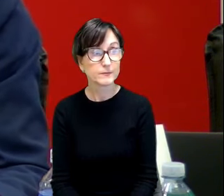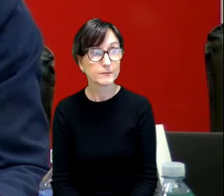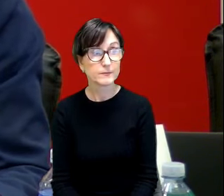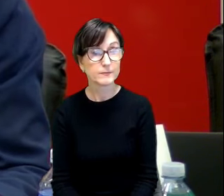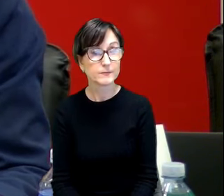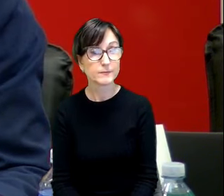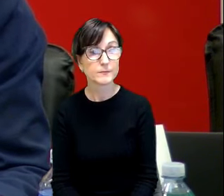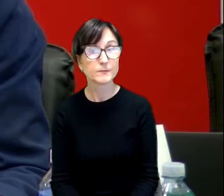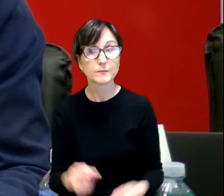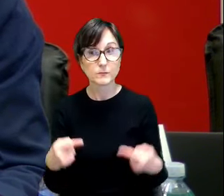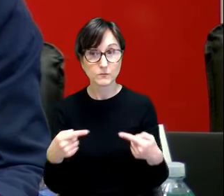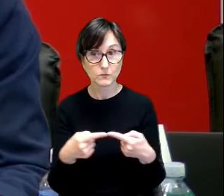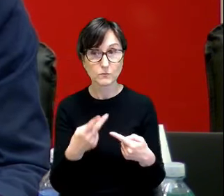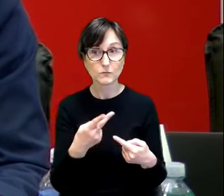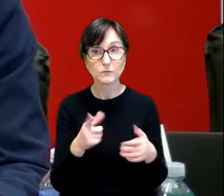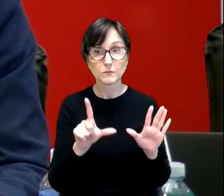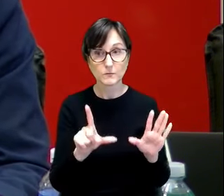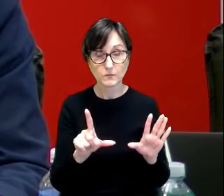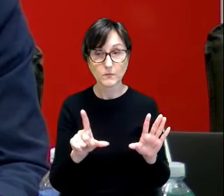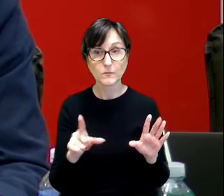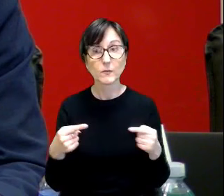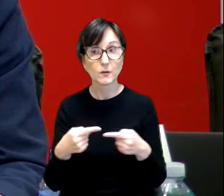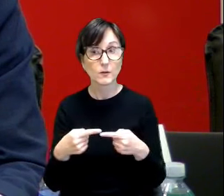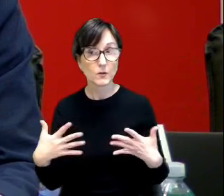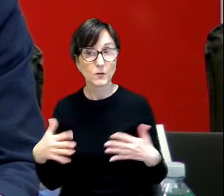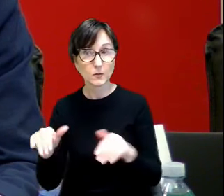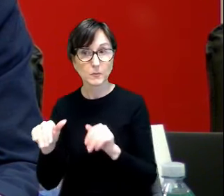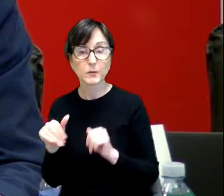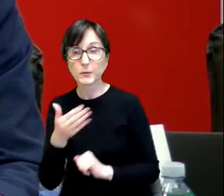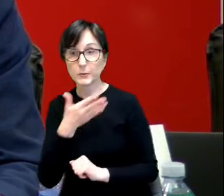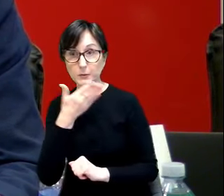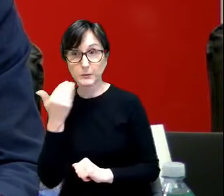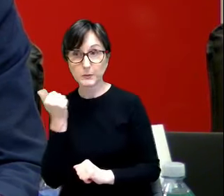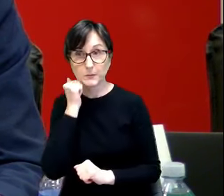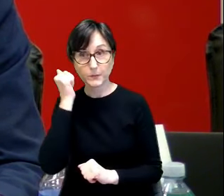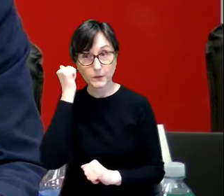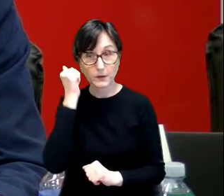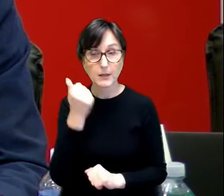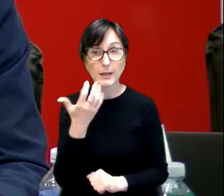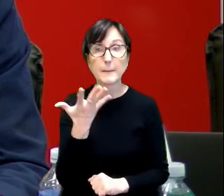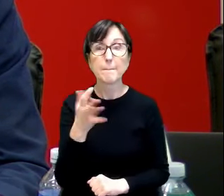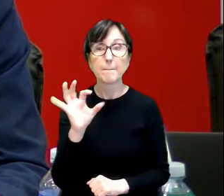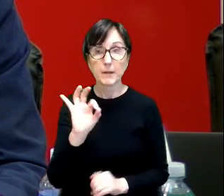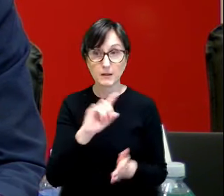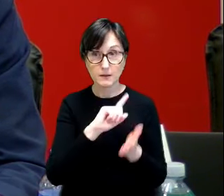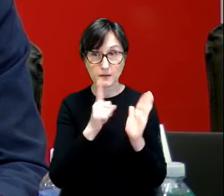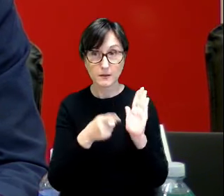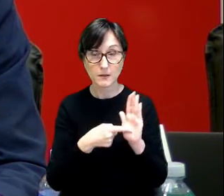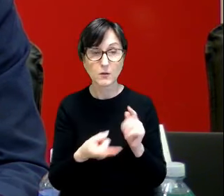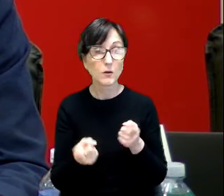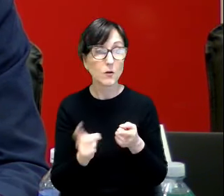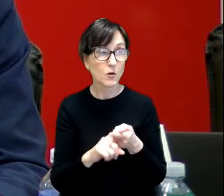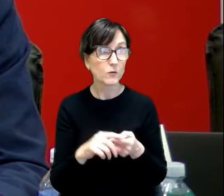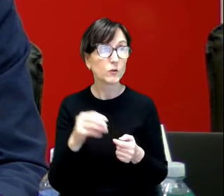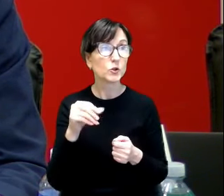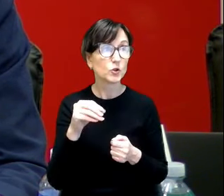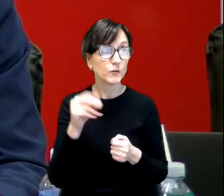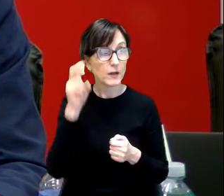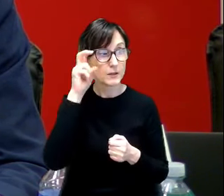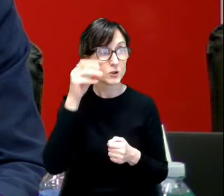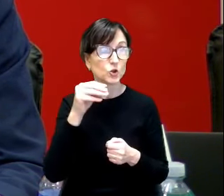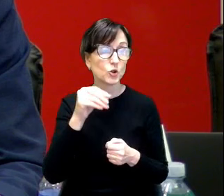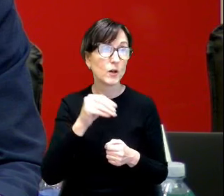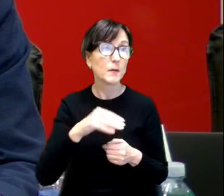už 27 prieš ir susilaikiusių nėra ačiū 50 darbotvarkės klausimas dėl valstybinės žemės sklypo turgaus